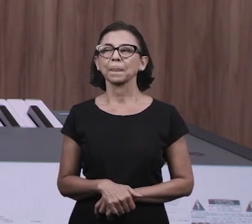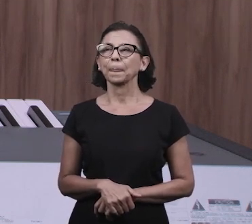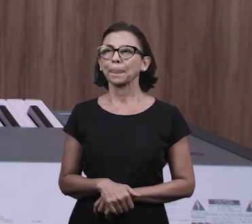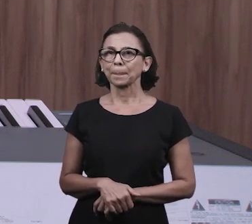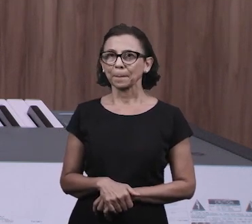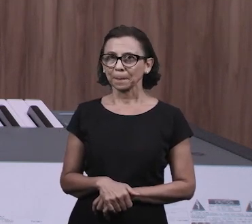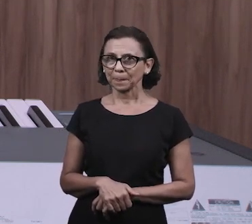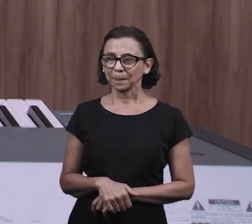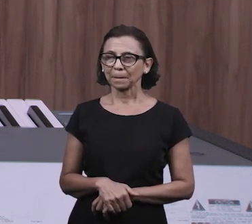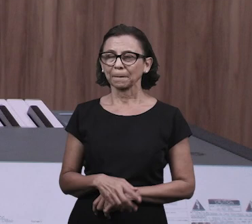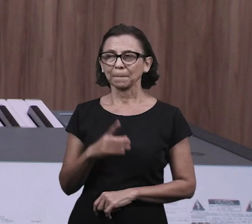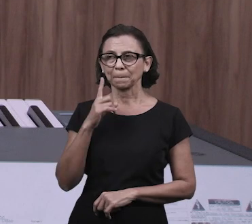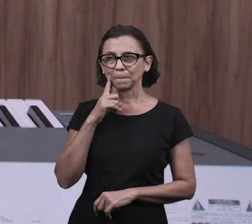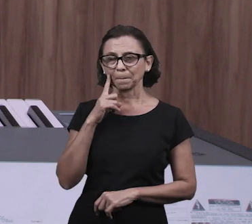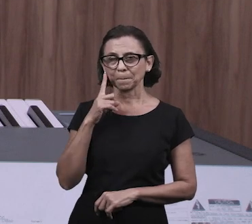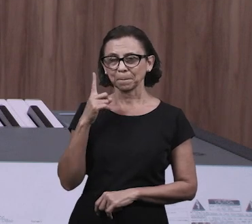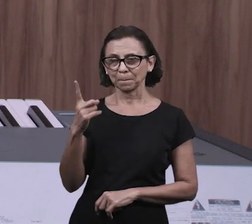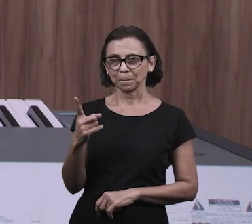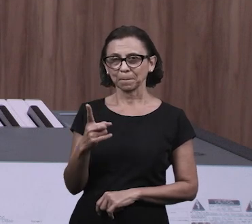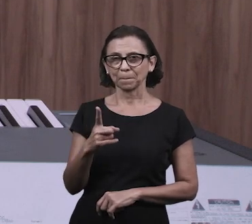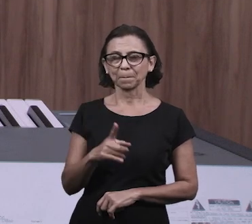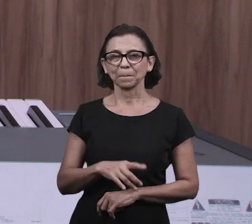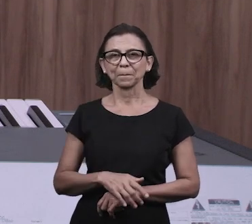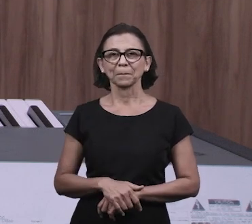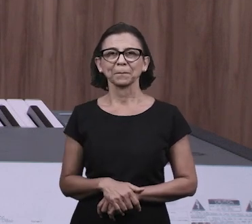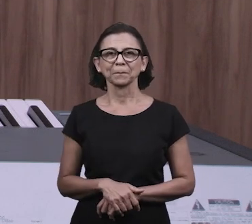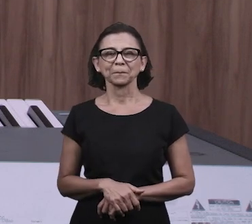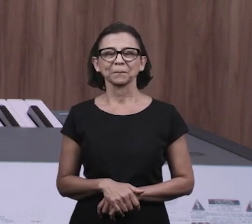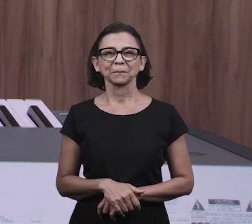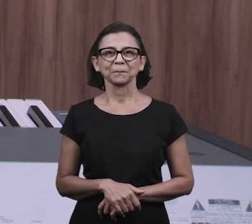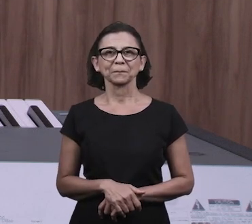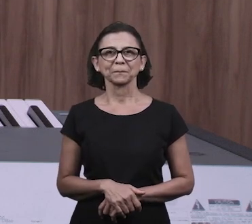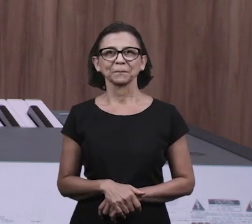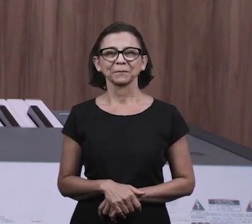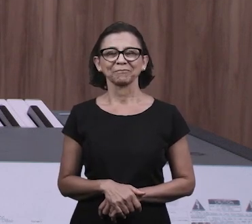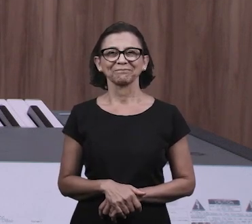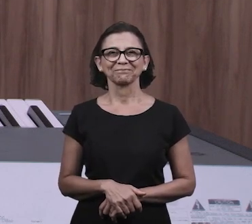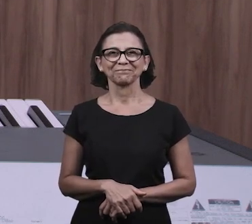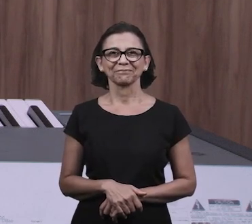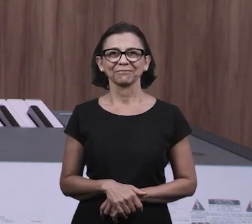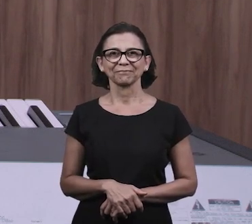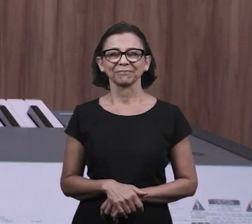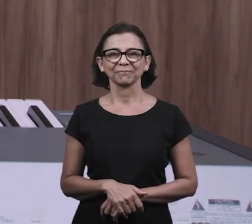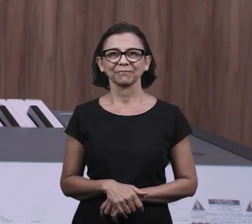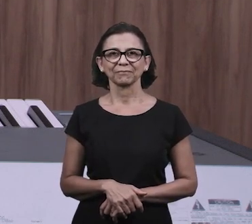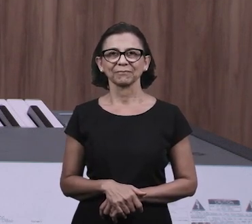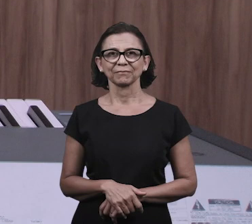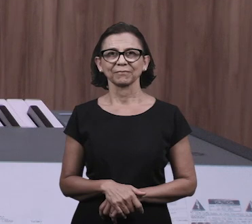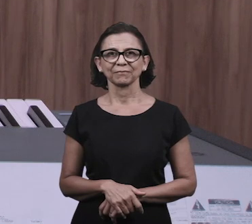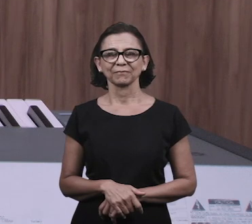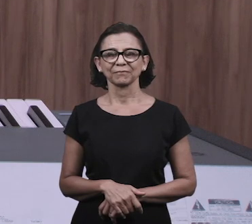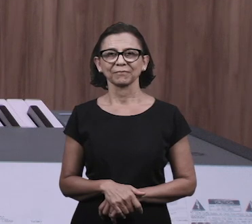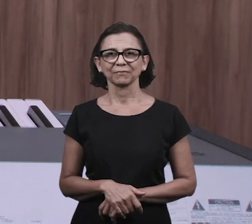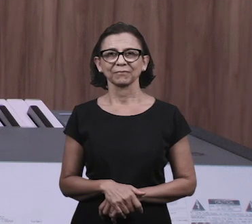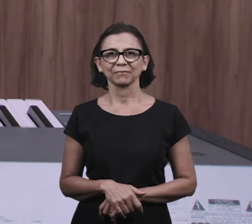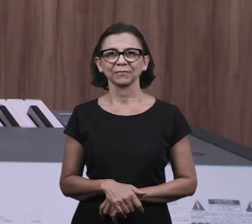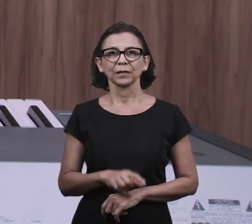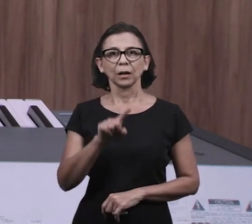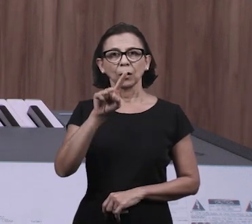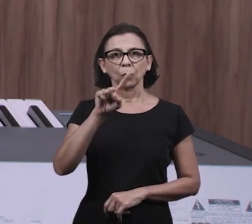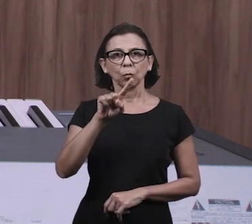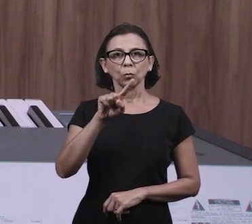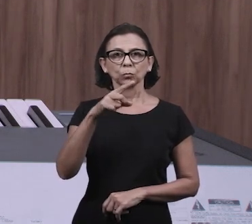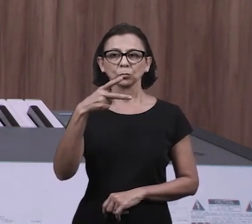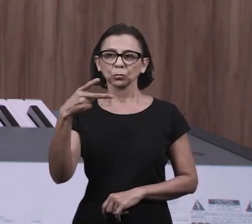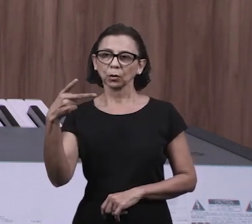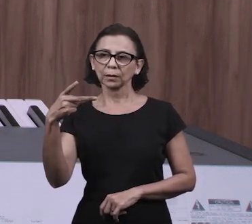là, on passe le doigt, le 3, dans le mi de la même manière comme on a fait dans la gamme. Donc, je compte 1, 2,